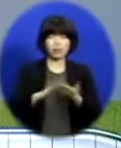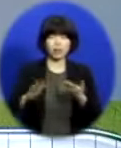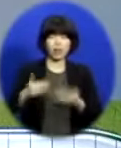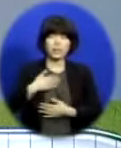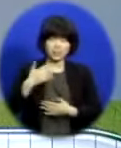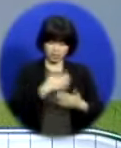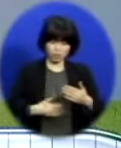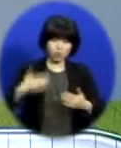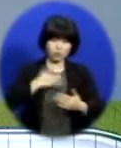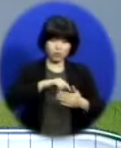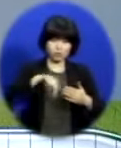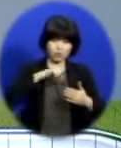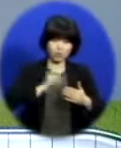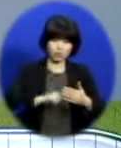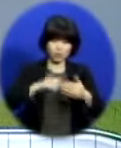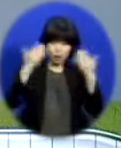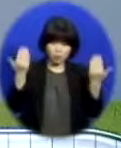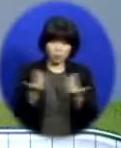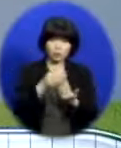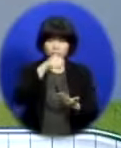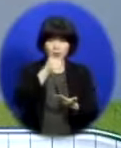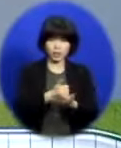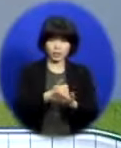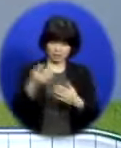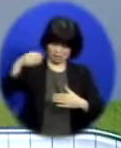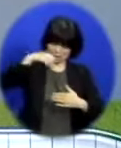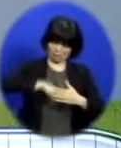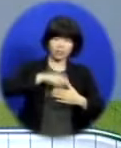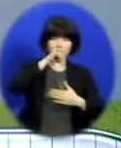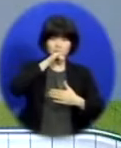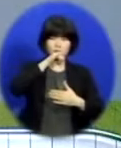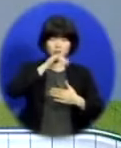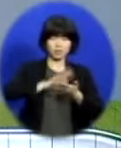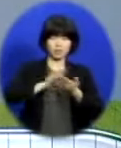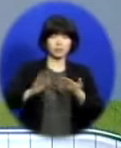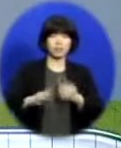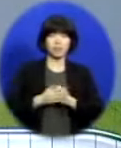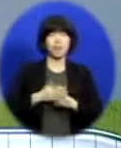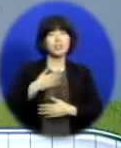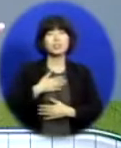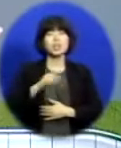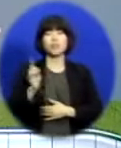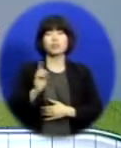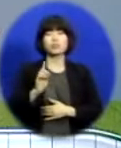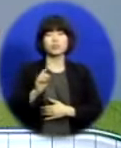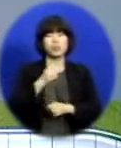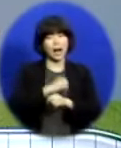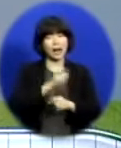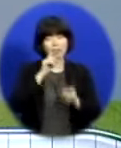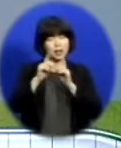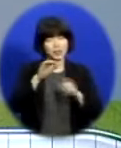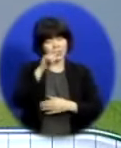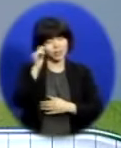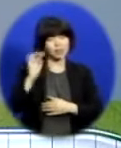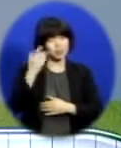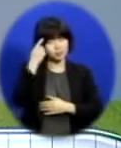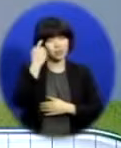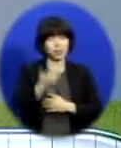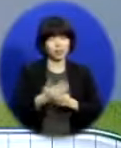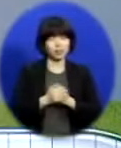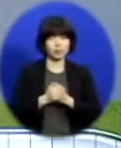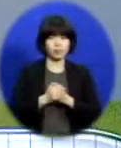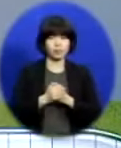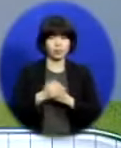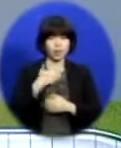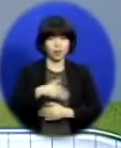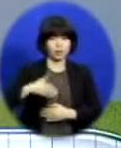육신 속에는 모든 죄가 다 들어 있습니다 제가 무슨 할 말이 있겠습 육신을